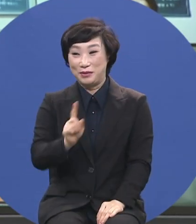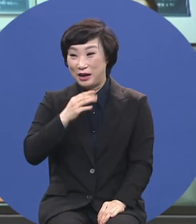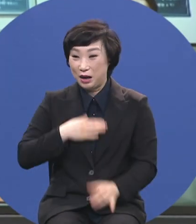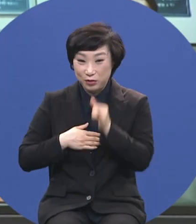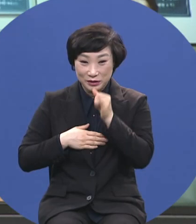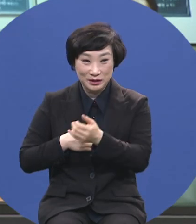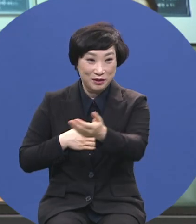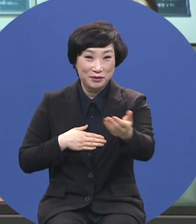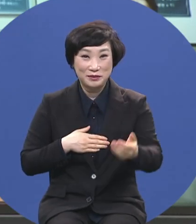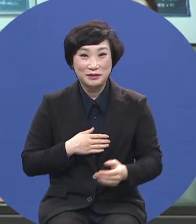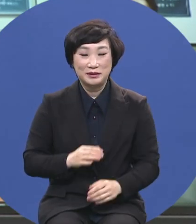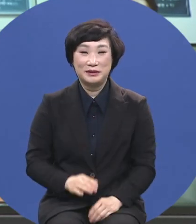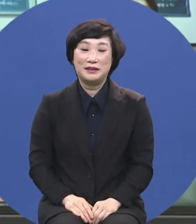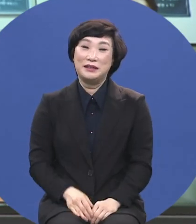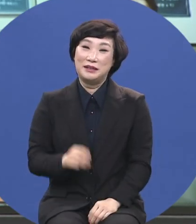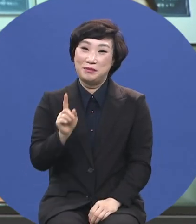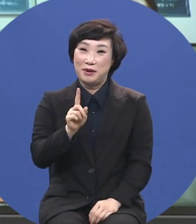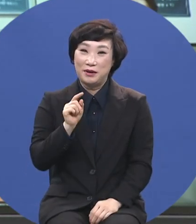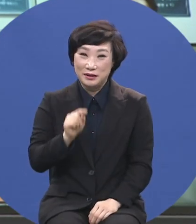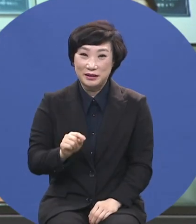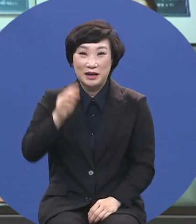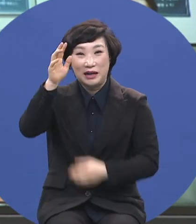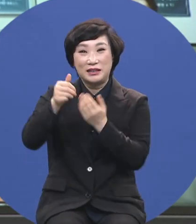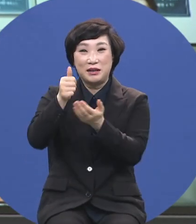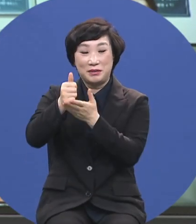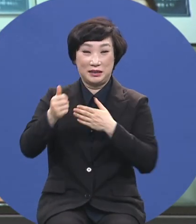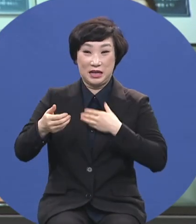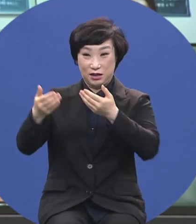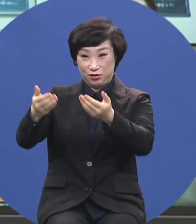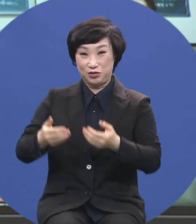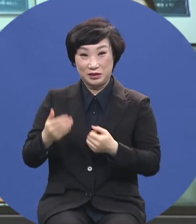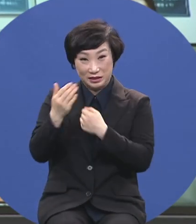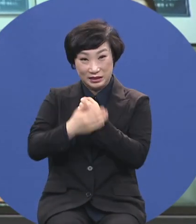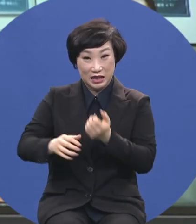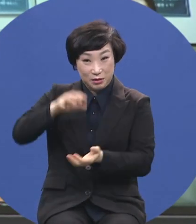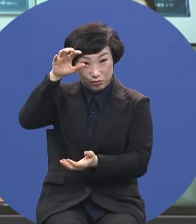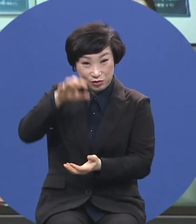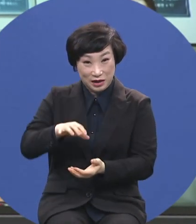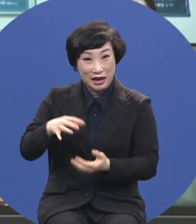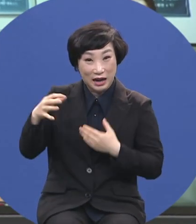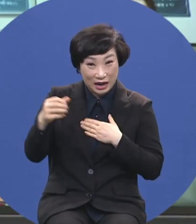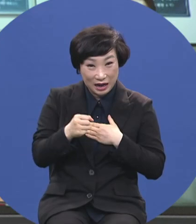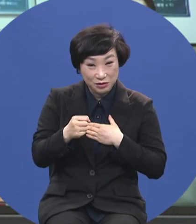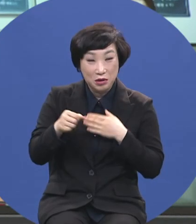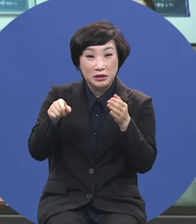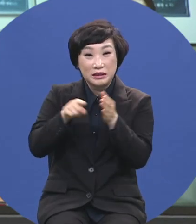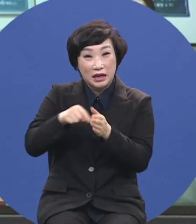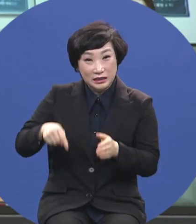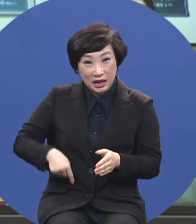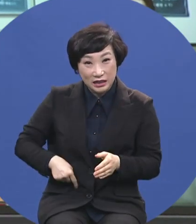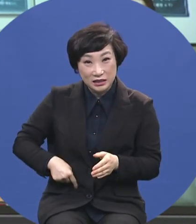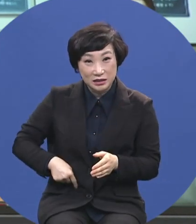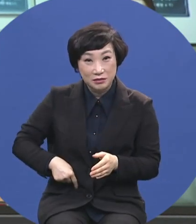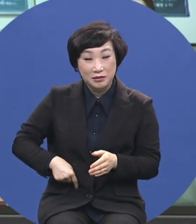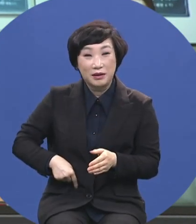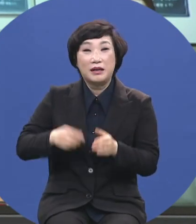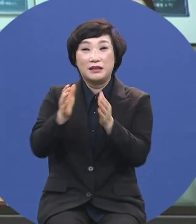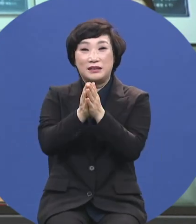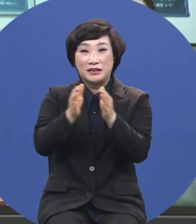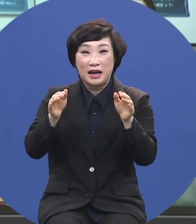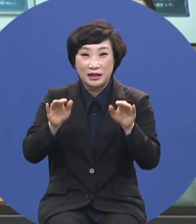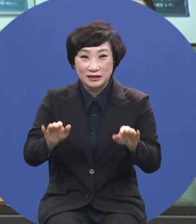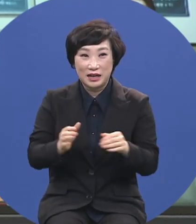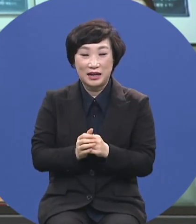무엇인지 아냐요. 이것은 하나님의 내게 주신 은혜의 분량을 가지고 신앙 양심을